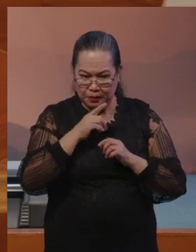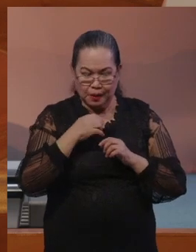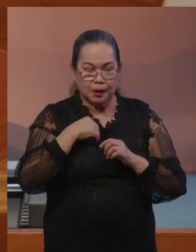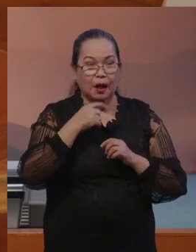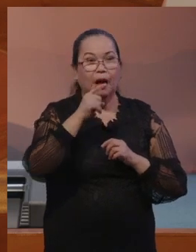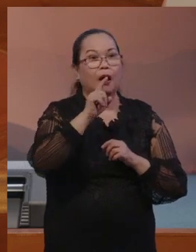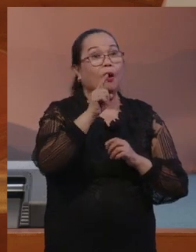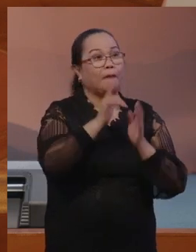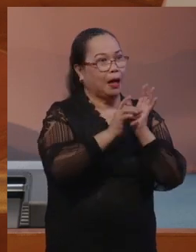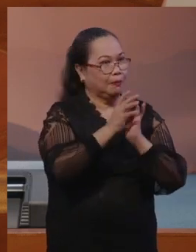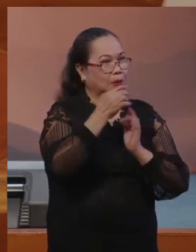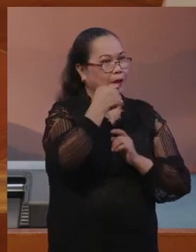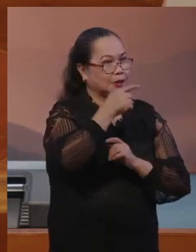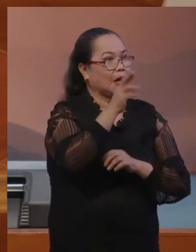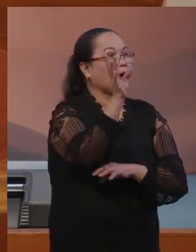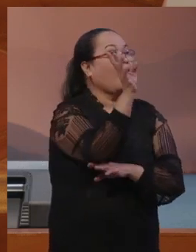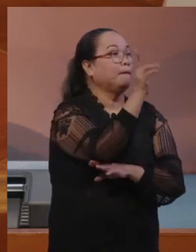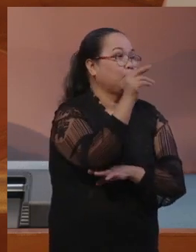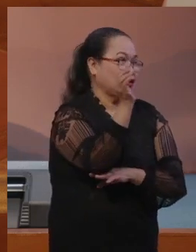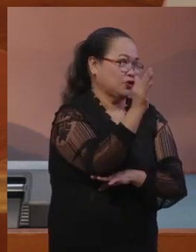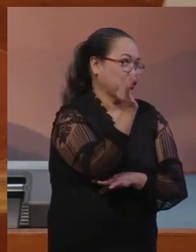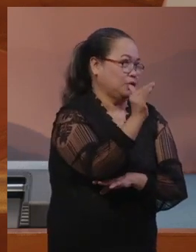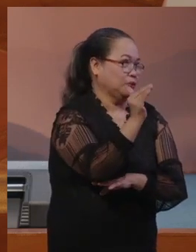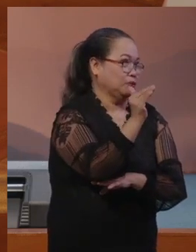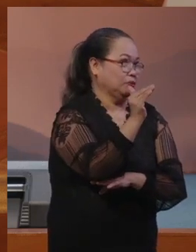No? Ang sabi ng